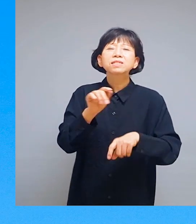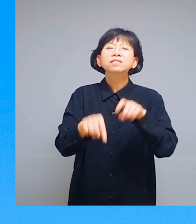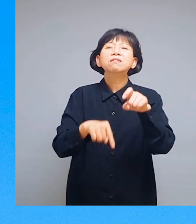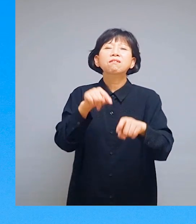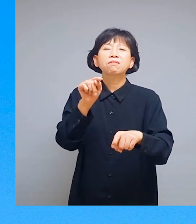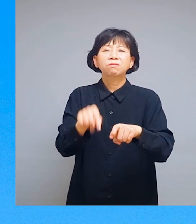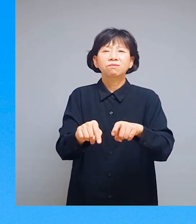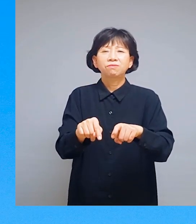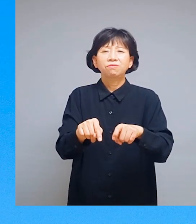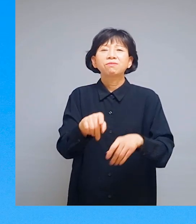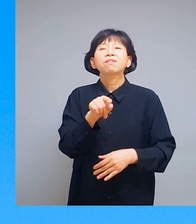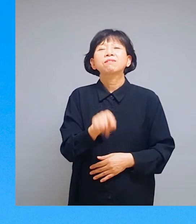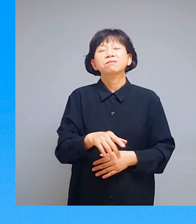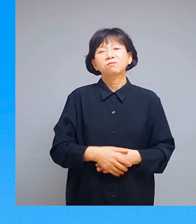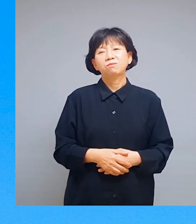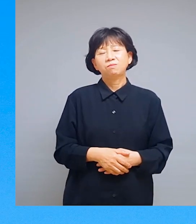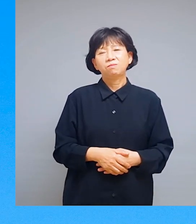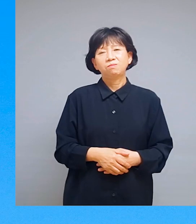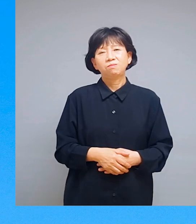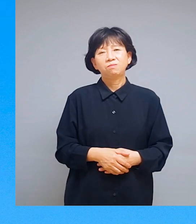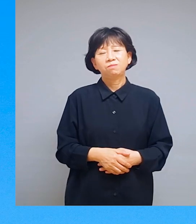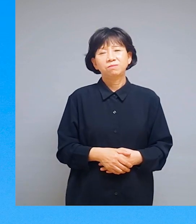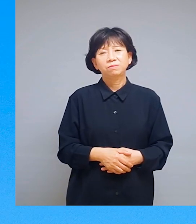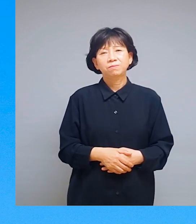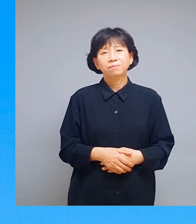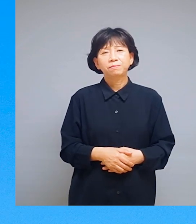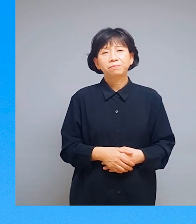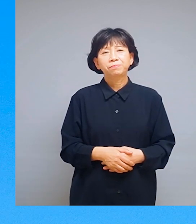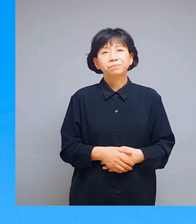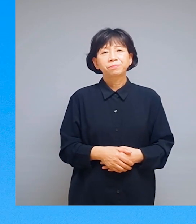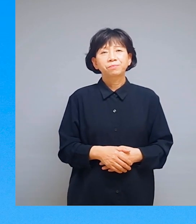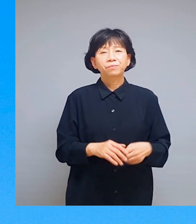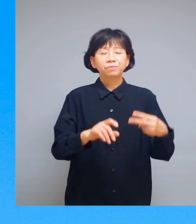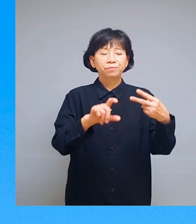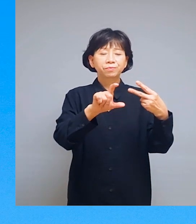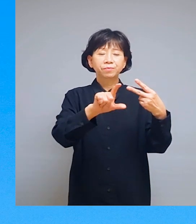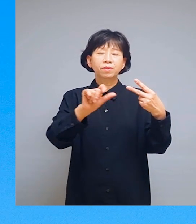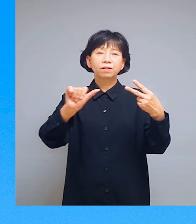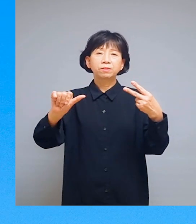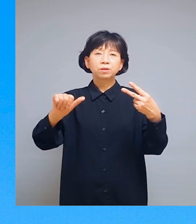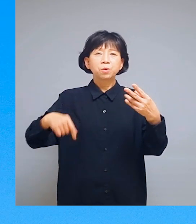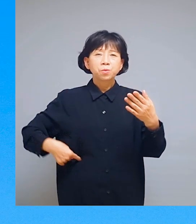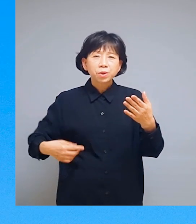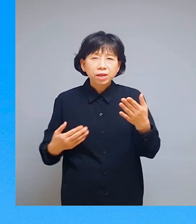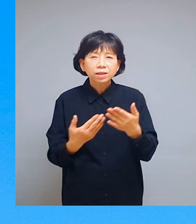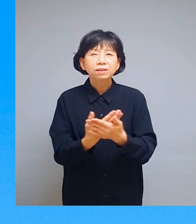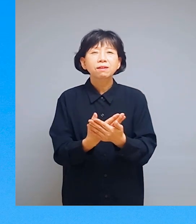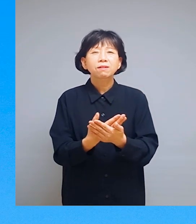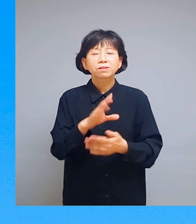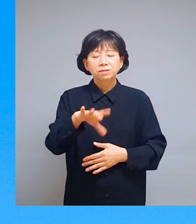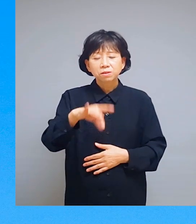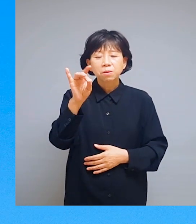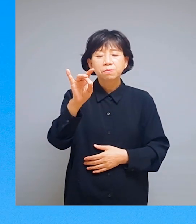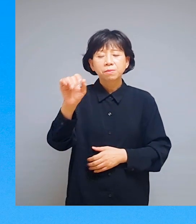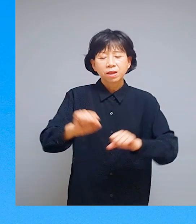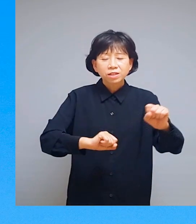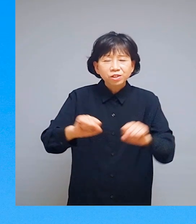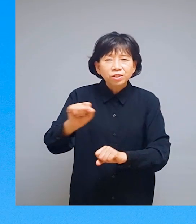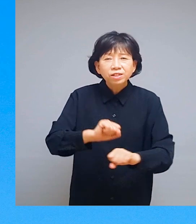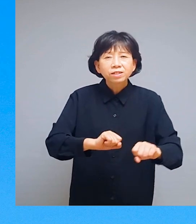것, 이것인 겁니다. 5절을 더 볼까요? 회개하여 처음